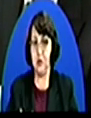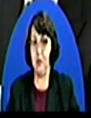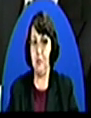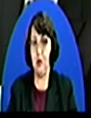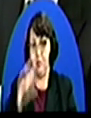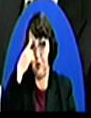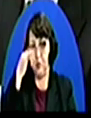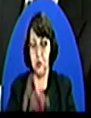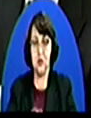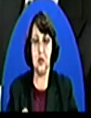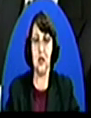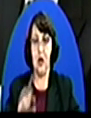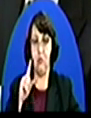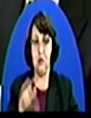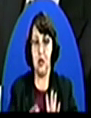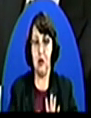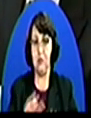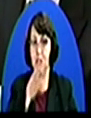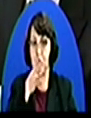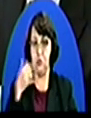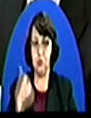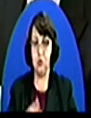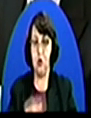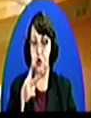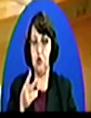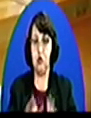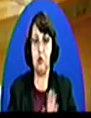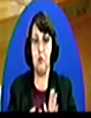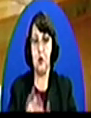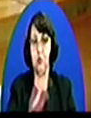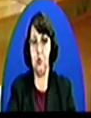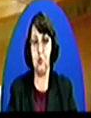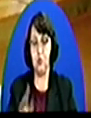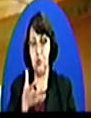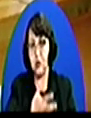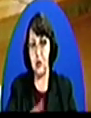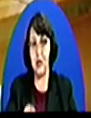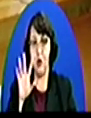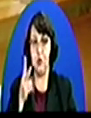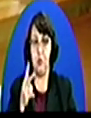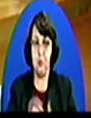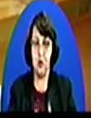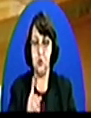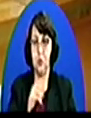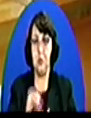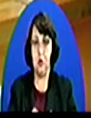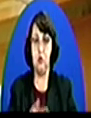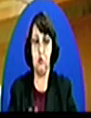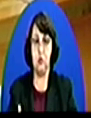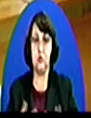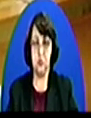иргэний 18 хүртэлх насны 27 мянган хүүхдээс 12 мянган хүүхдийн мөнгөнд итгэмжээ авч байна.